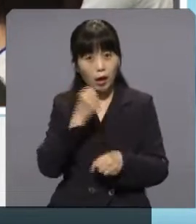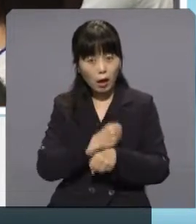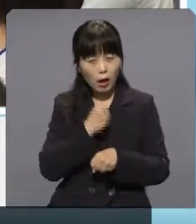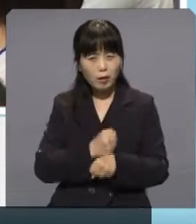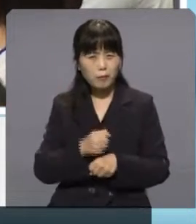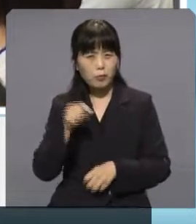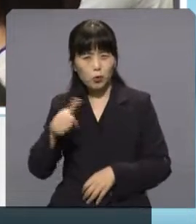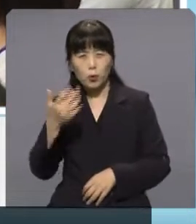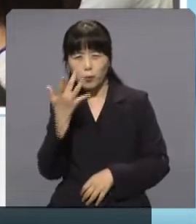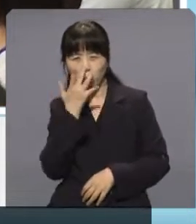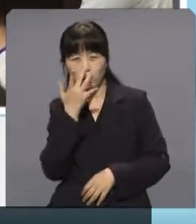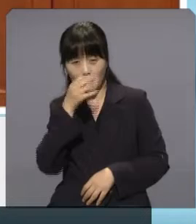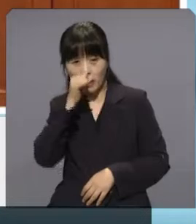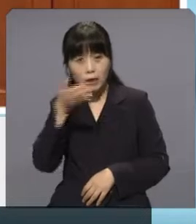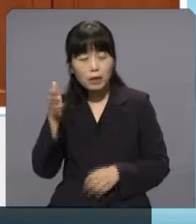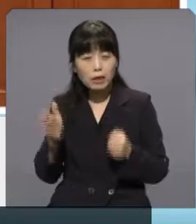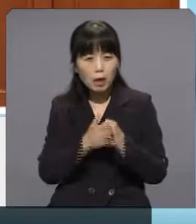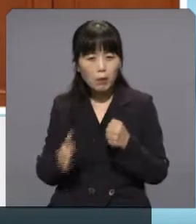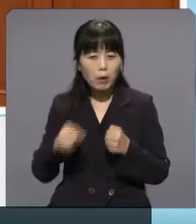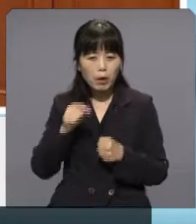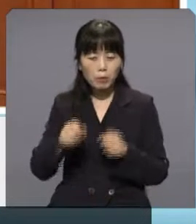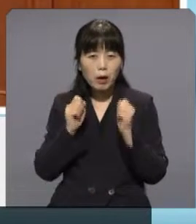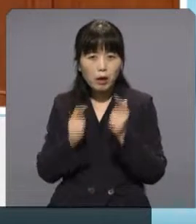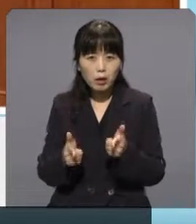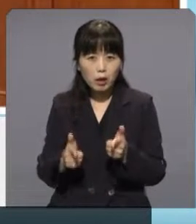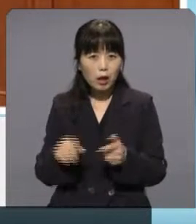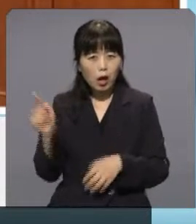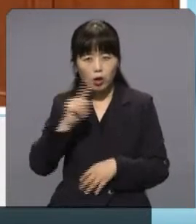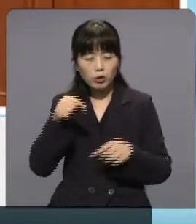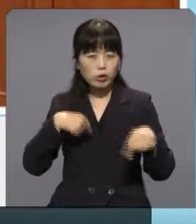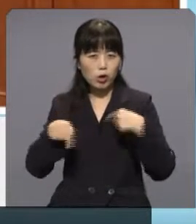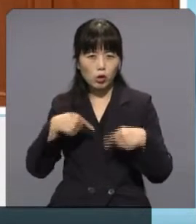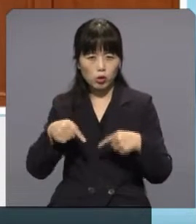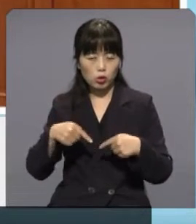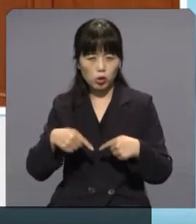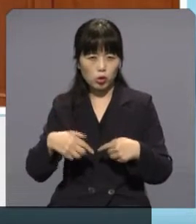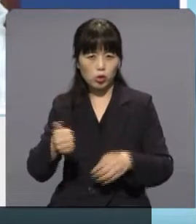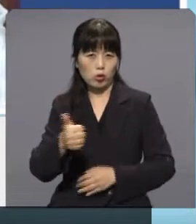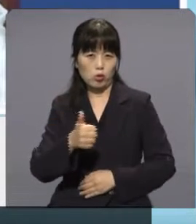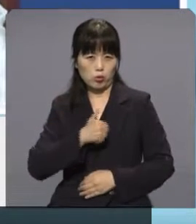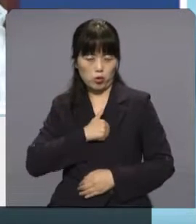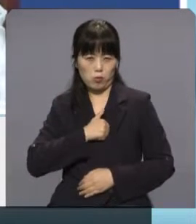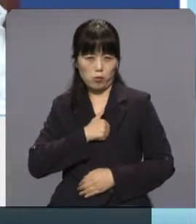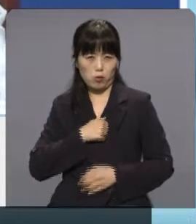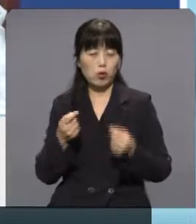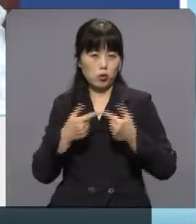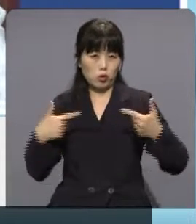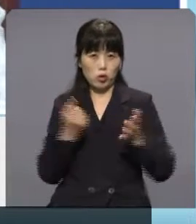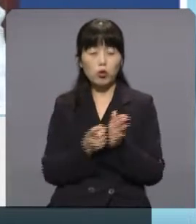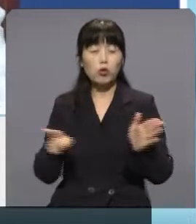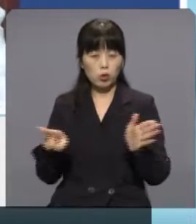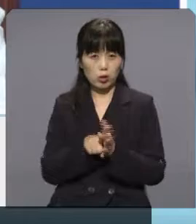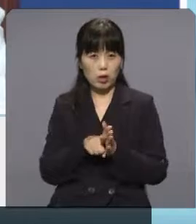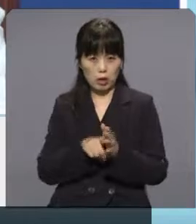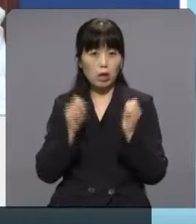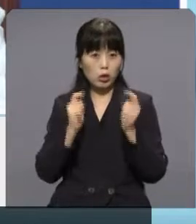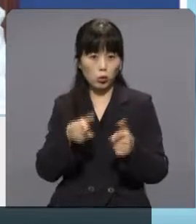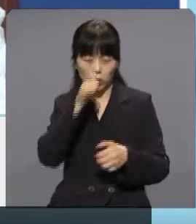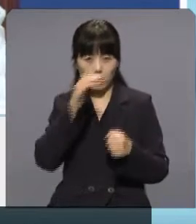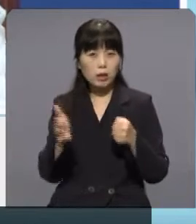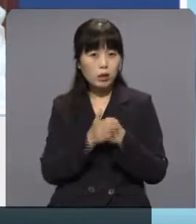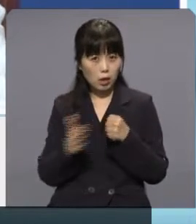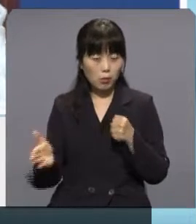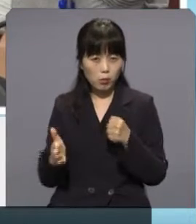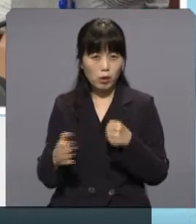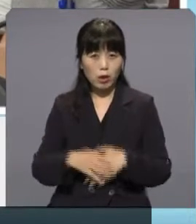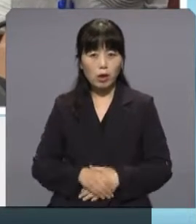왜냐면 본인에게는 사실 이번 기회가 본인의 어떤 정치적 몸집을 키우는데 중요한 기회예요. 강훈식 의원 입장에서는. 그렇죠. 또